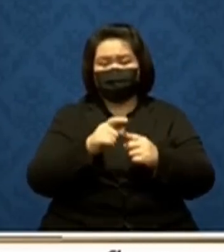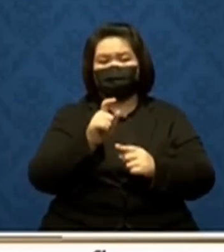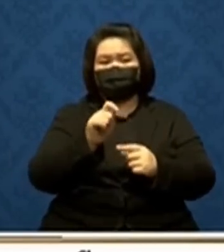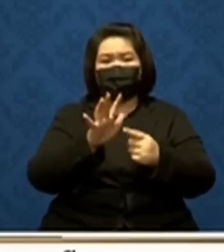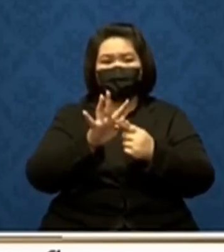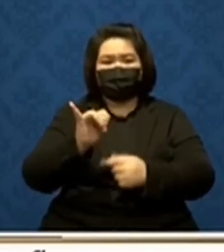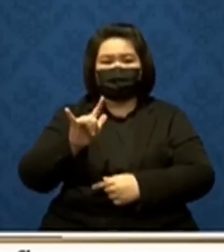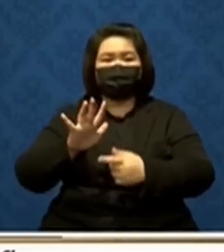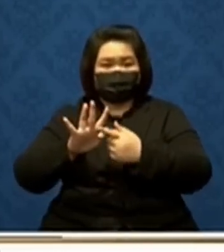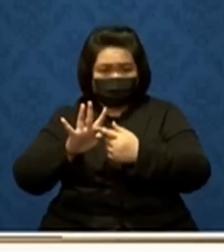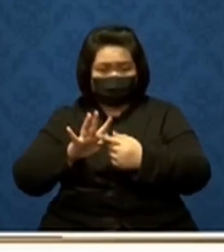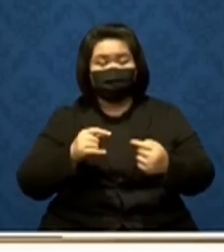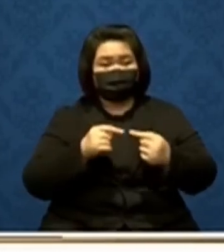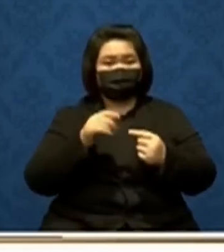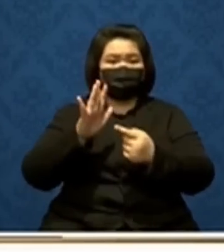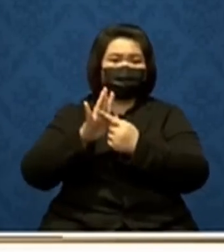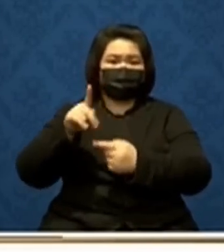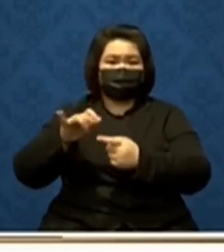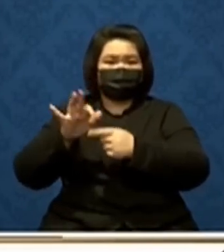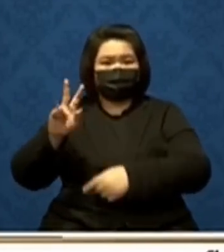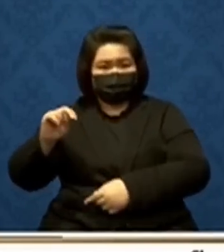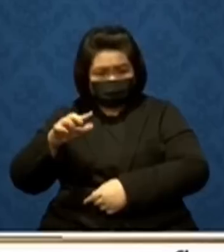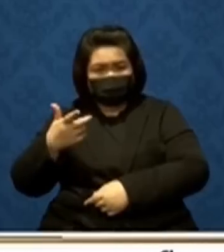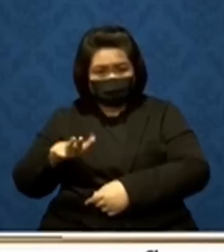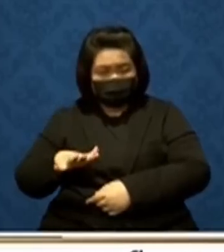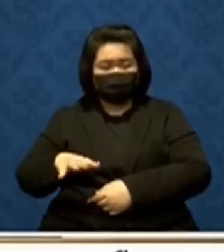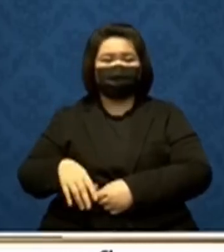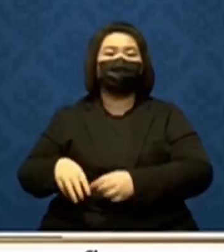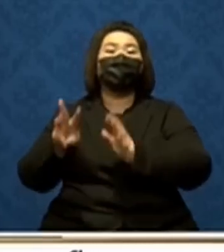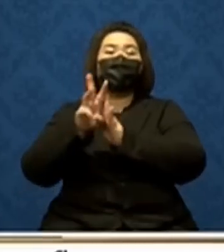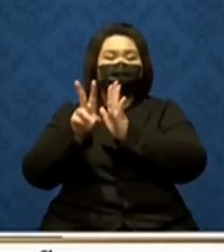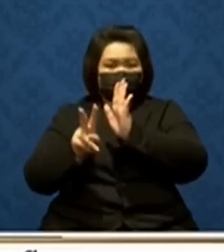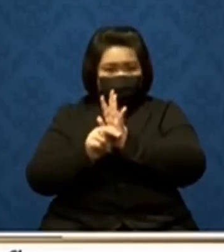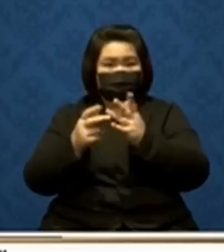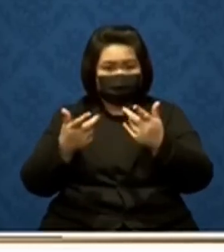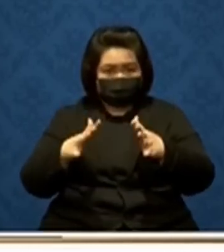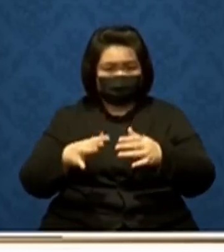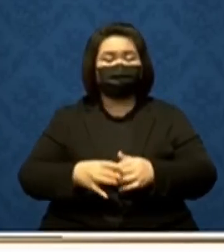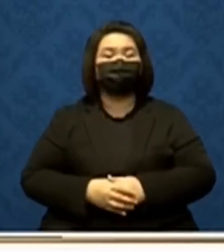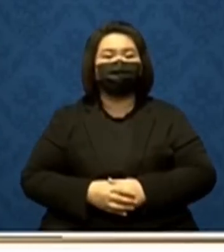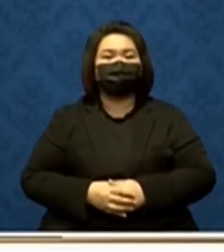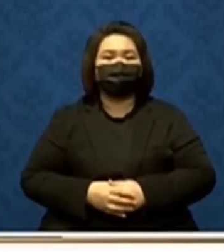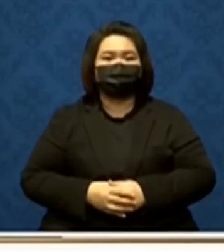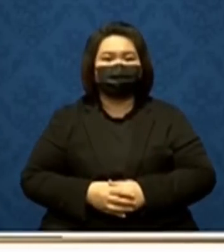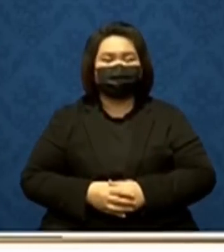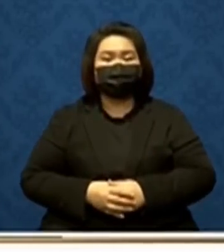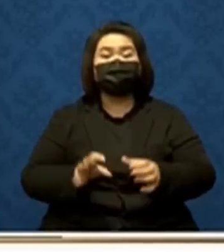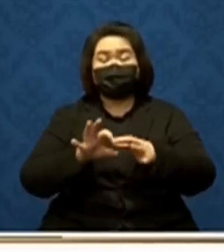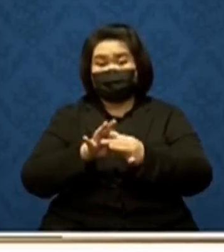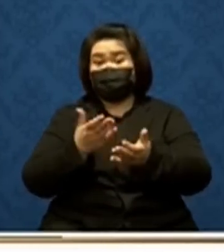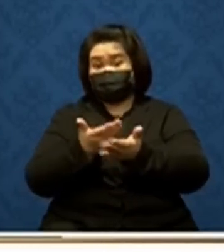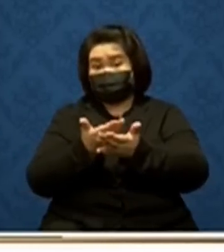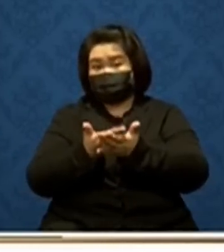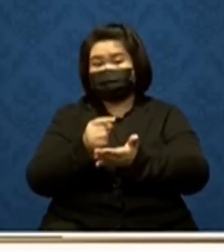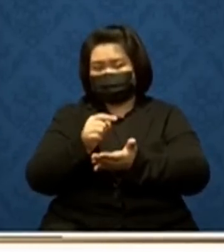ทั้ง 3เรื่องแท่งอาญา 1 2วินัย 3ละเมิดคือให้